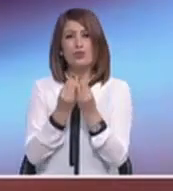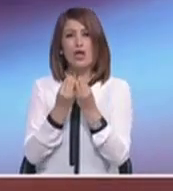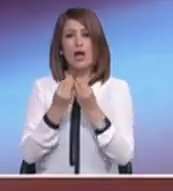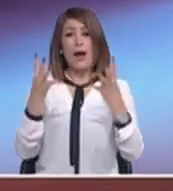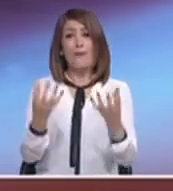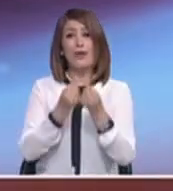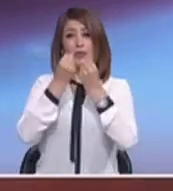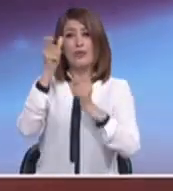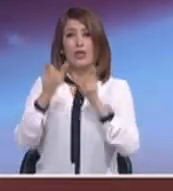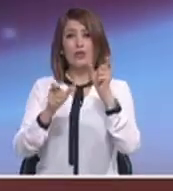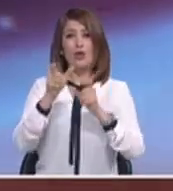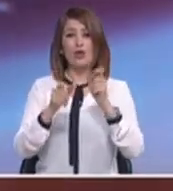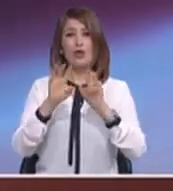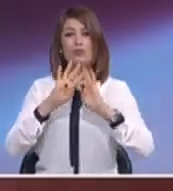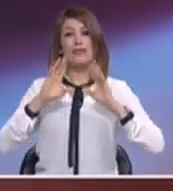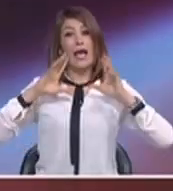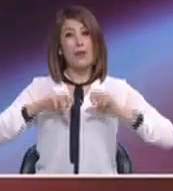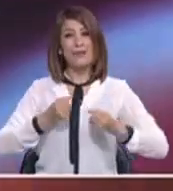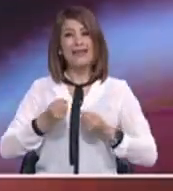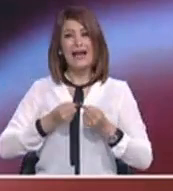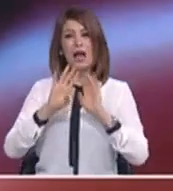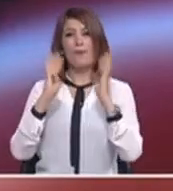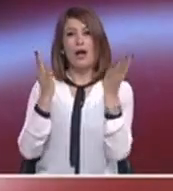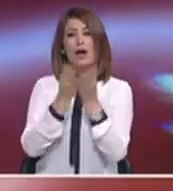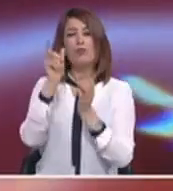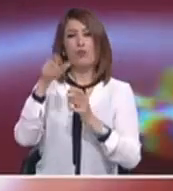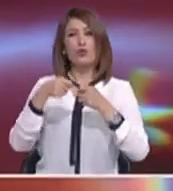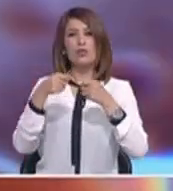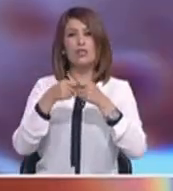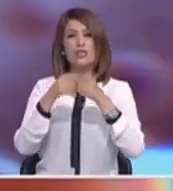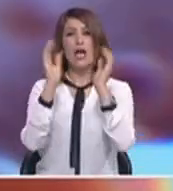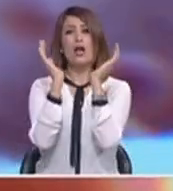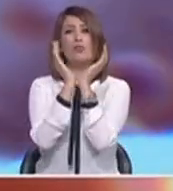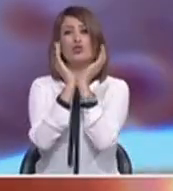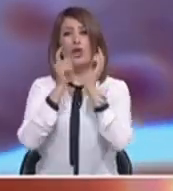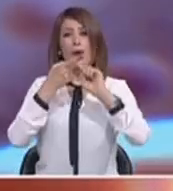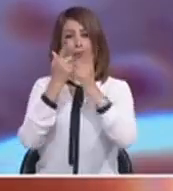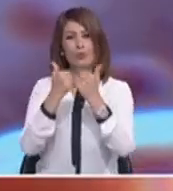العامه ال اه الكل والمجتمع المدني كان يقف بالحق